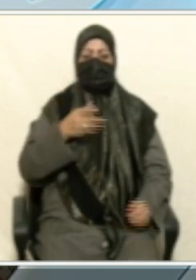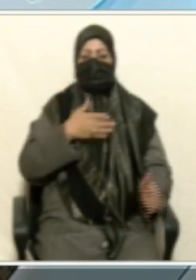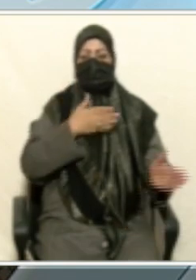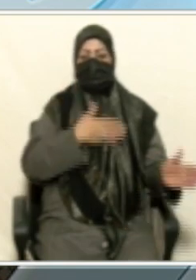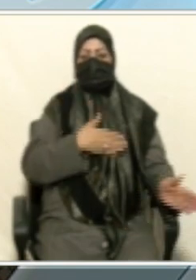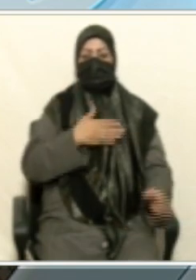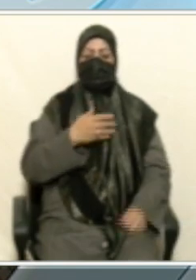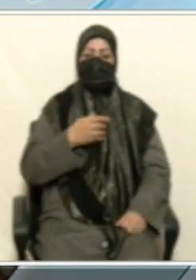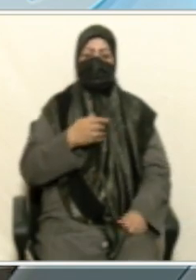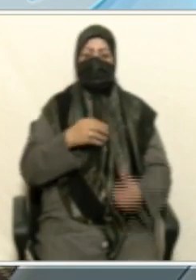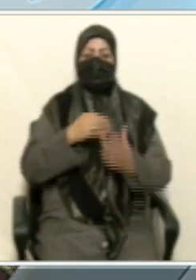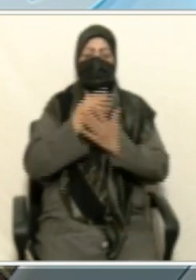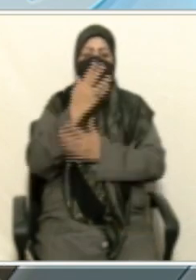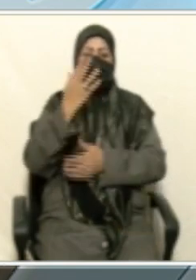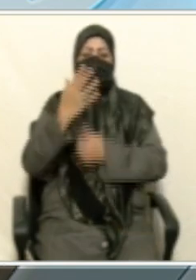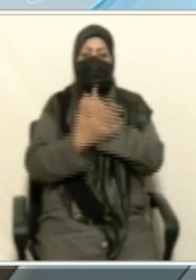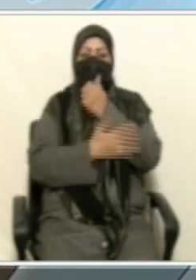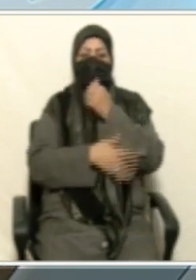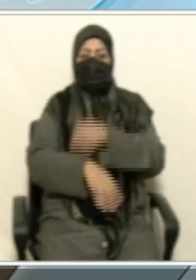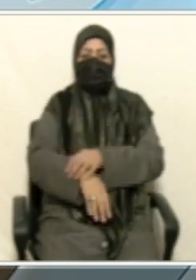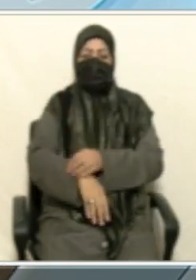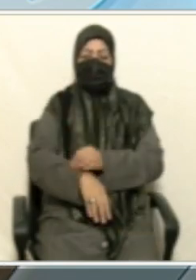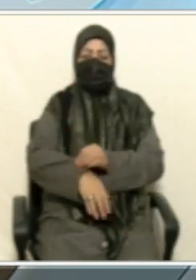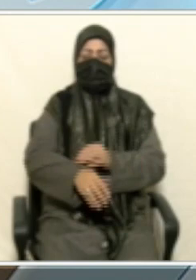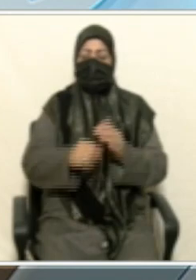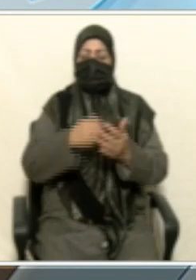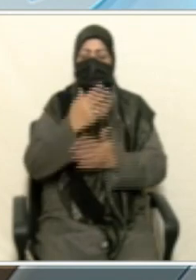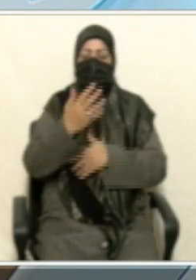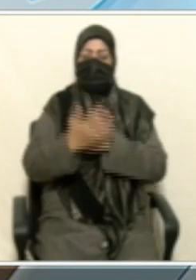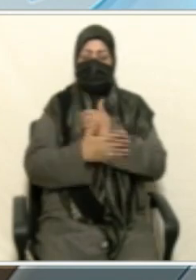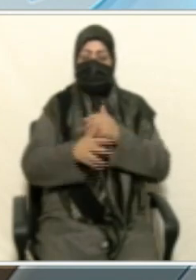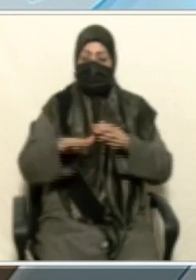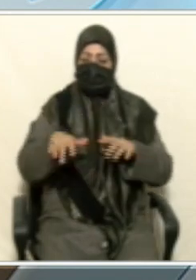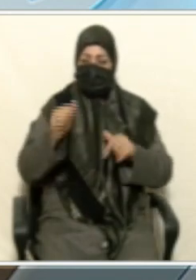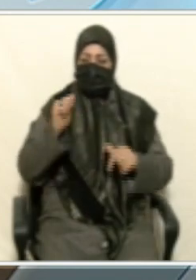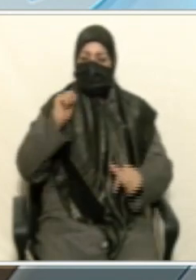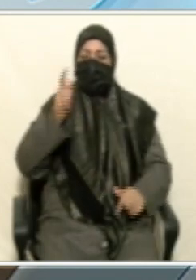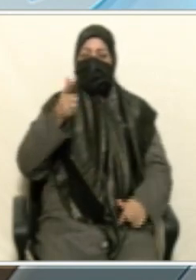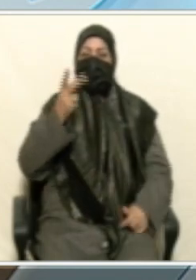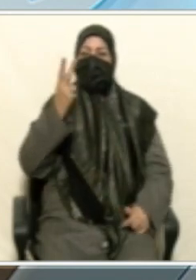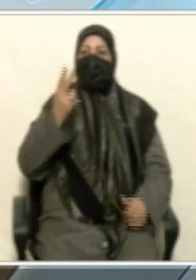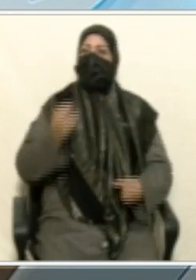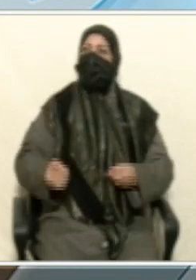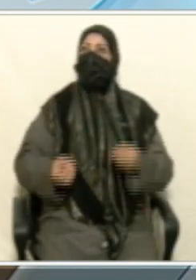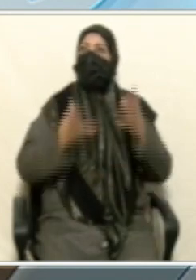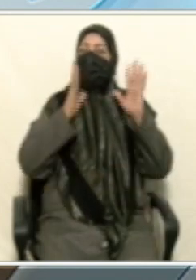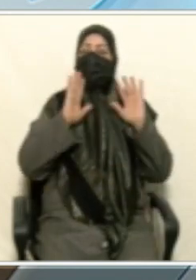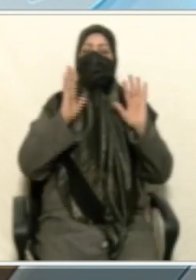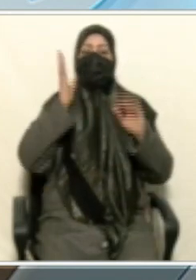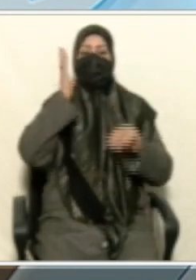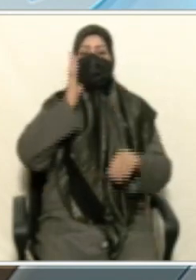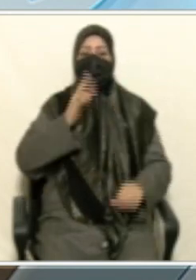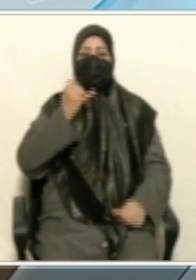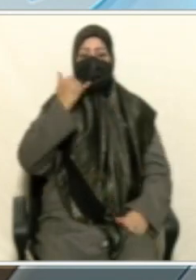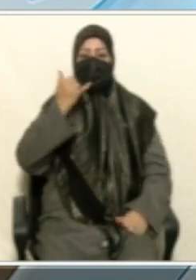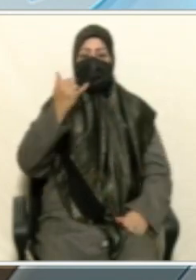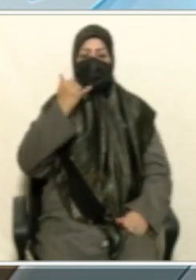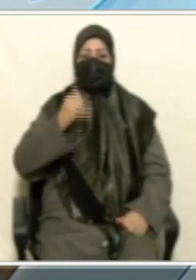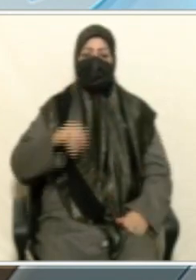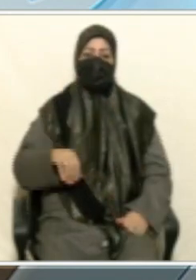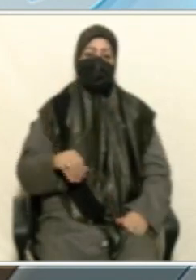وهي على قول نعم أستقبل اتصالا هاتفيا لأخ إدريس من